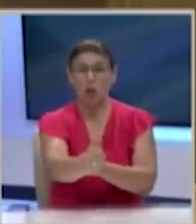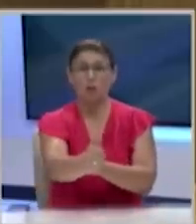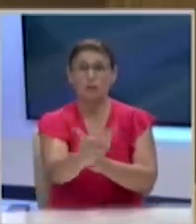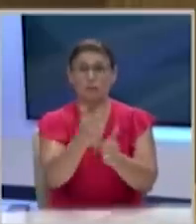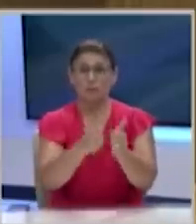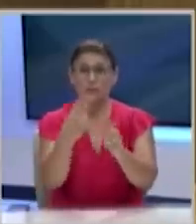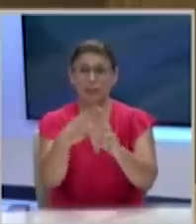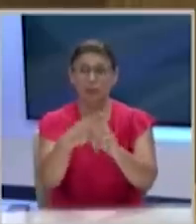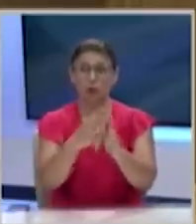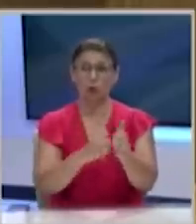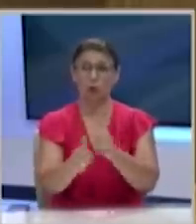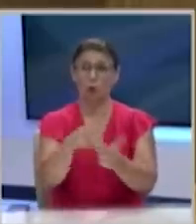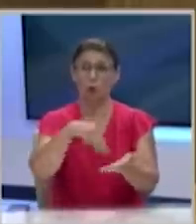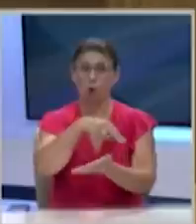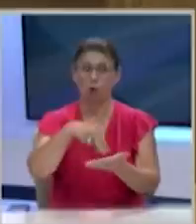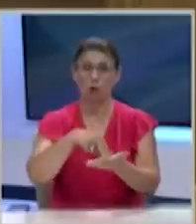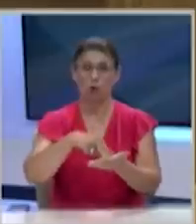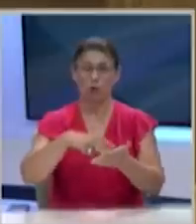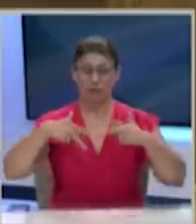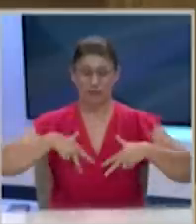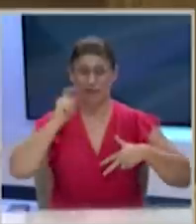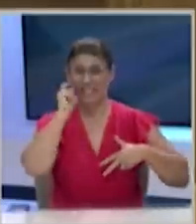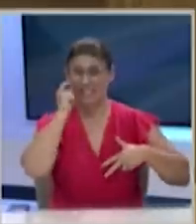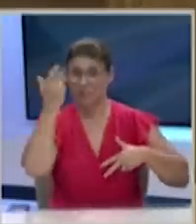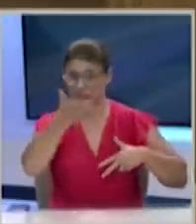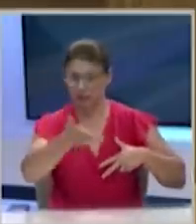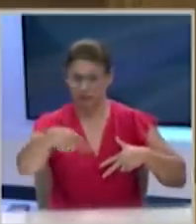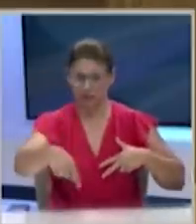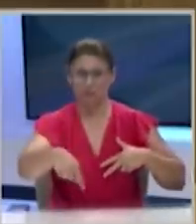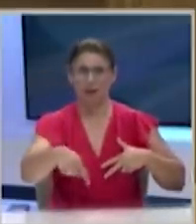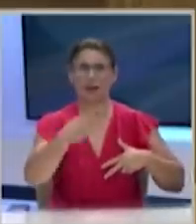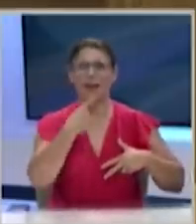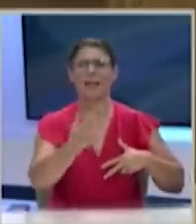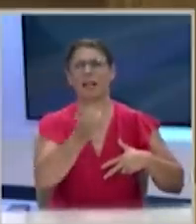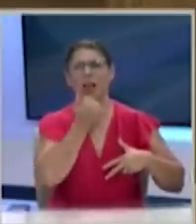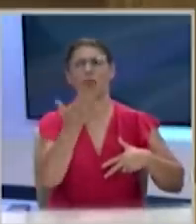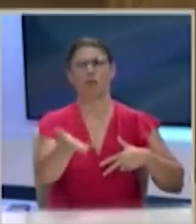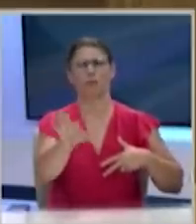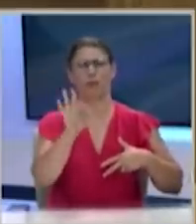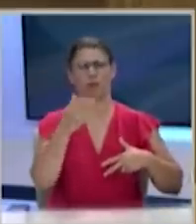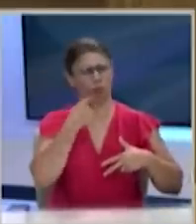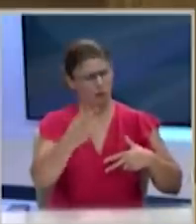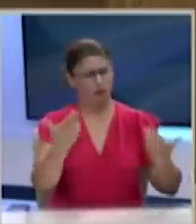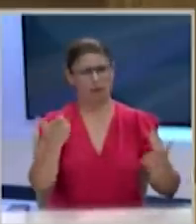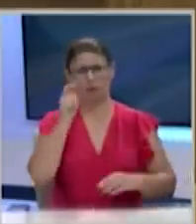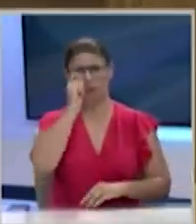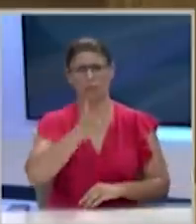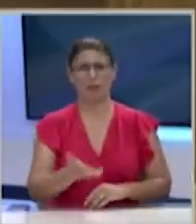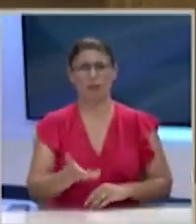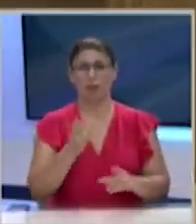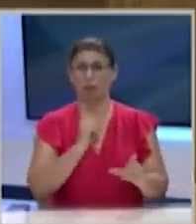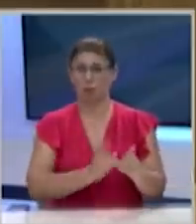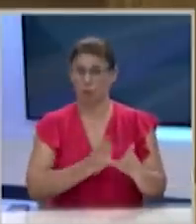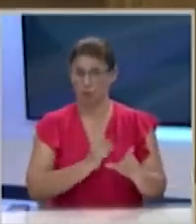σε αυτό το διαχωρισμό επί κυβέρνησης Σιμίτη, να το πω πιο απλά, σήμερα λένε ότι ήταν λάθος αυτή η επιλογή. Και το